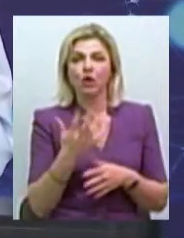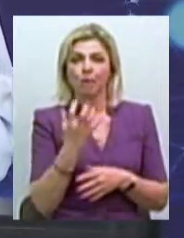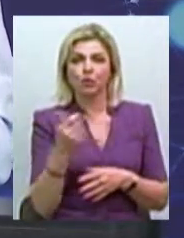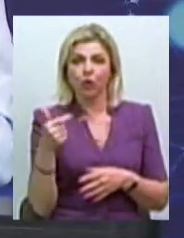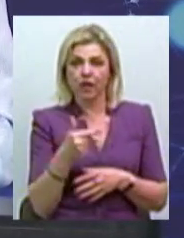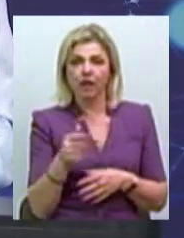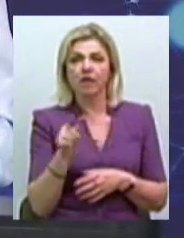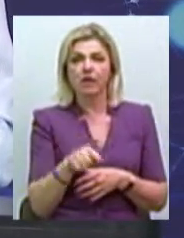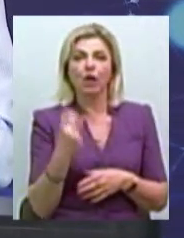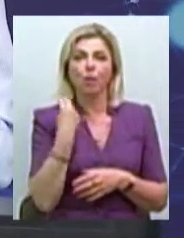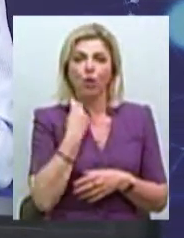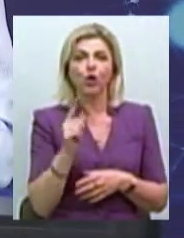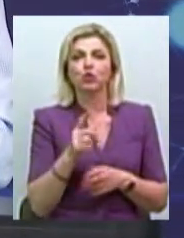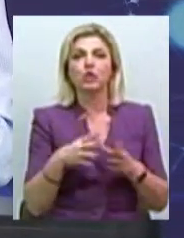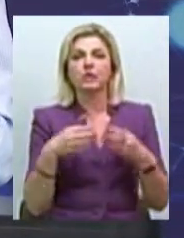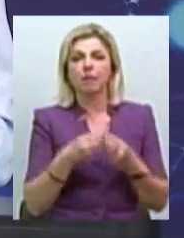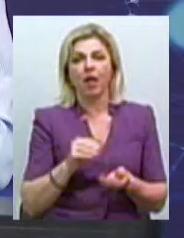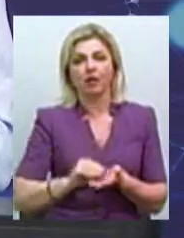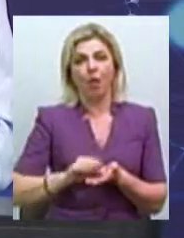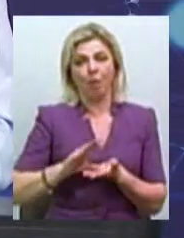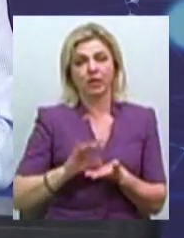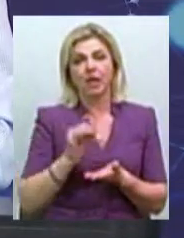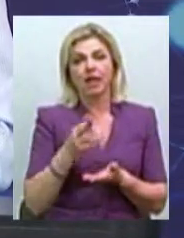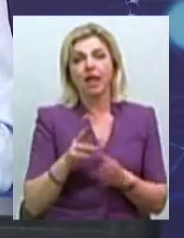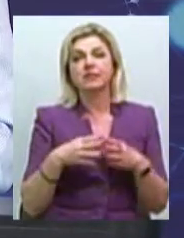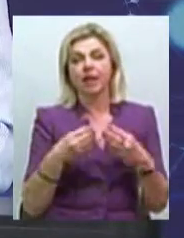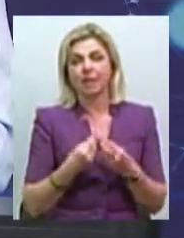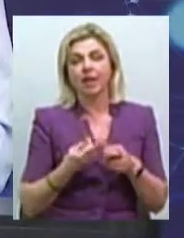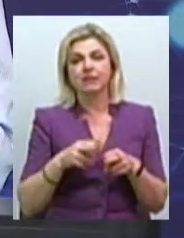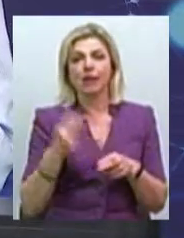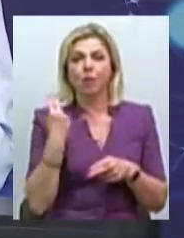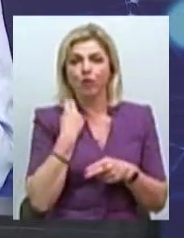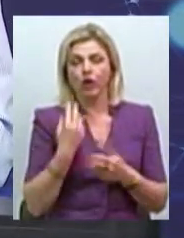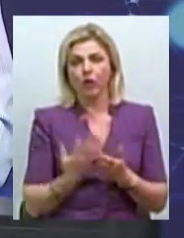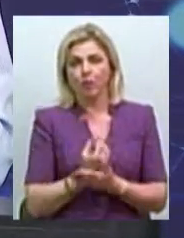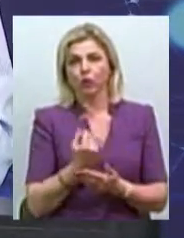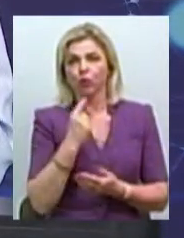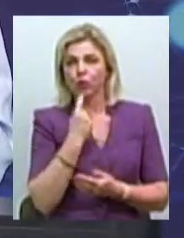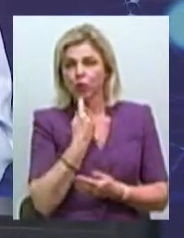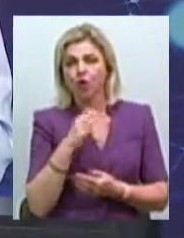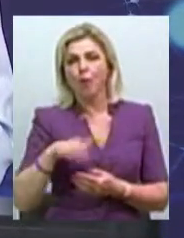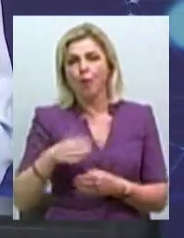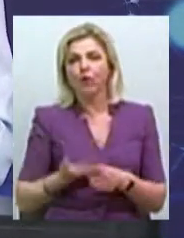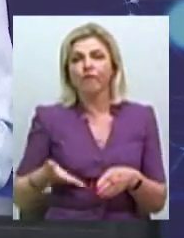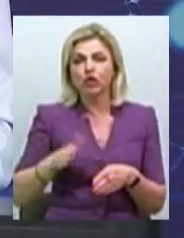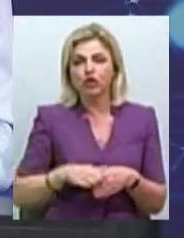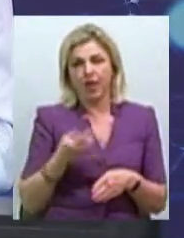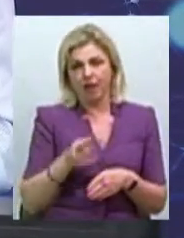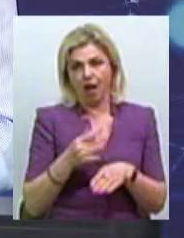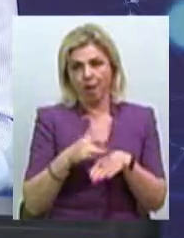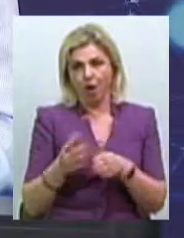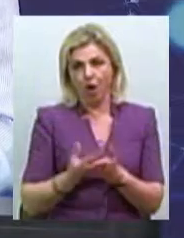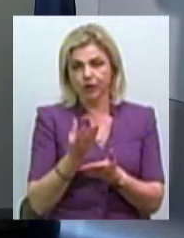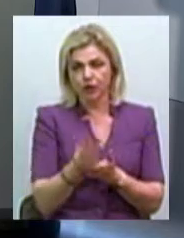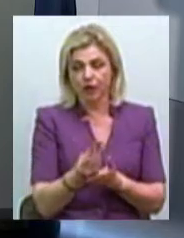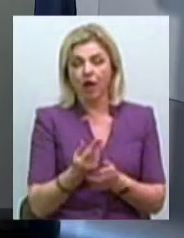ті борги, які вже сім'я накопичує. І для сім'ї цей борг, він стає критичний, він стає потім важкий для його погашення.